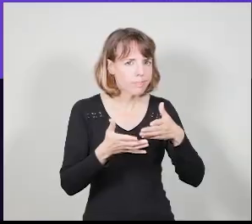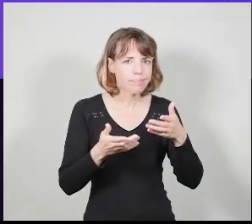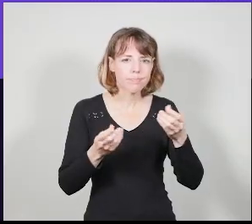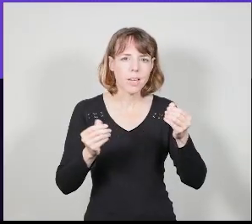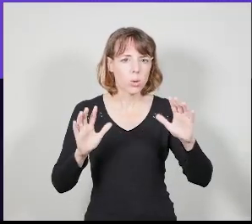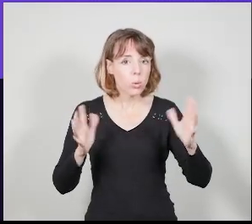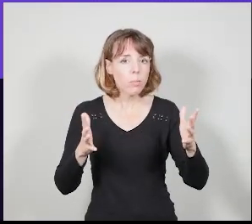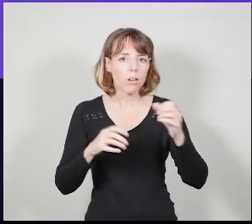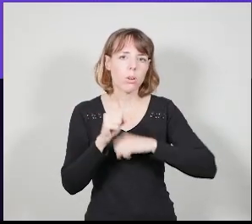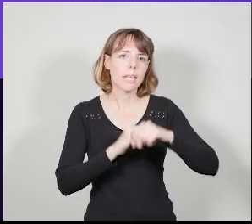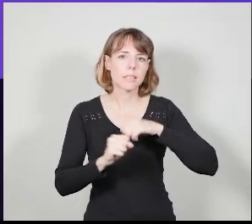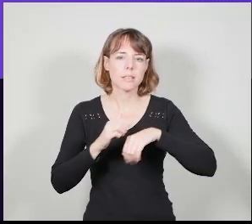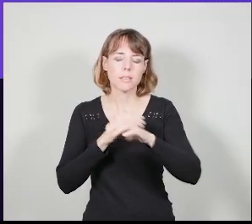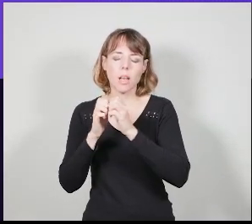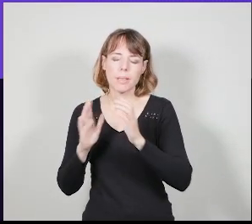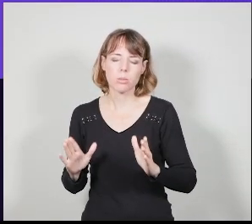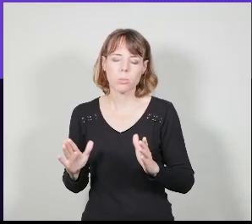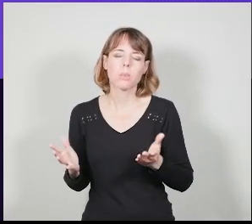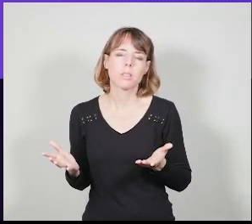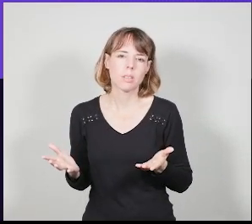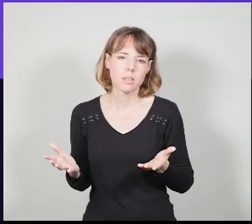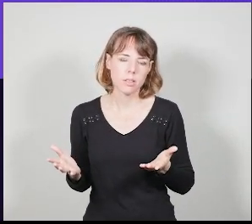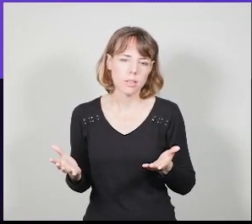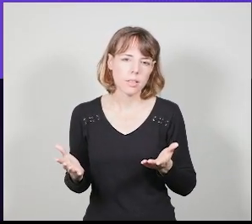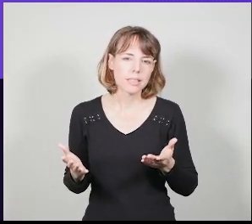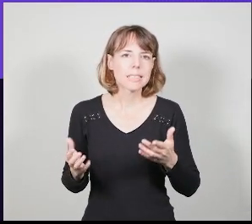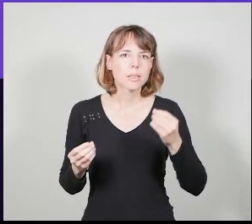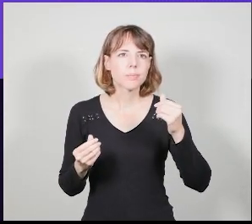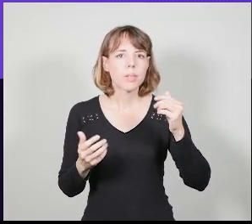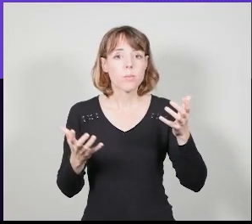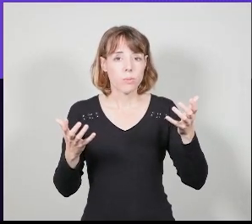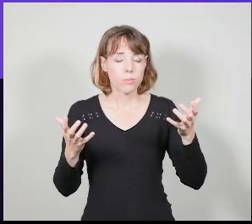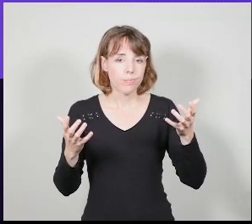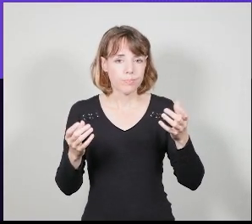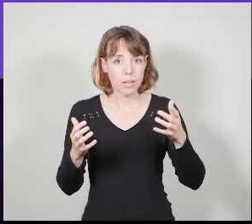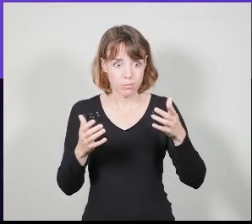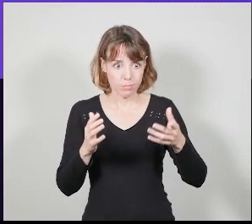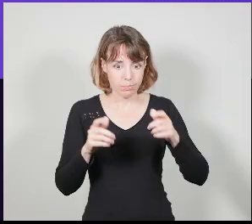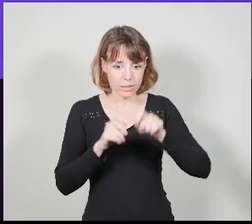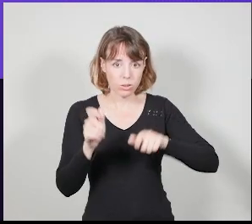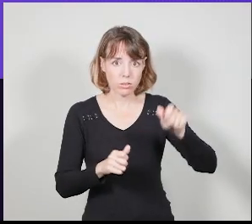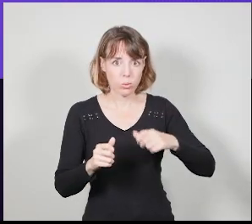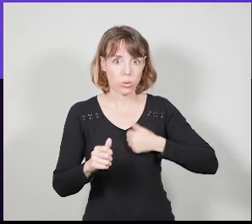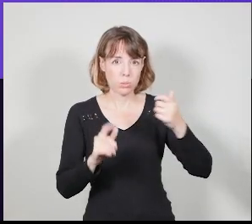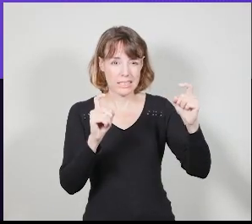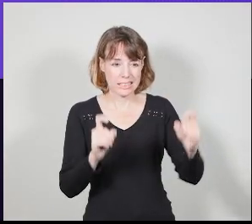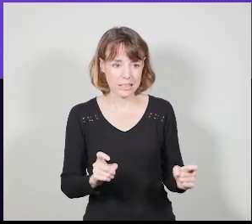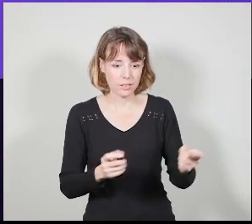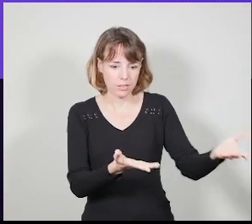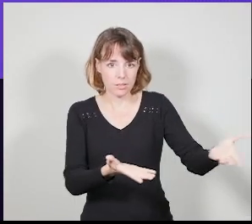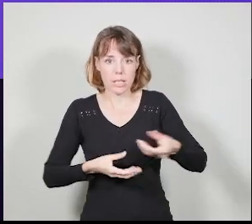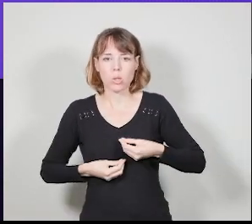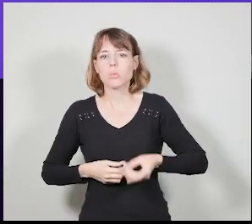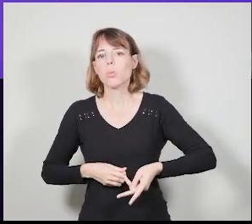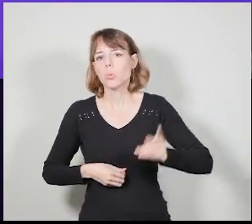pouvoir organiser le domicile pour recevoir plus de gens en situation de perte d'autonomie et plus de